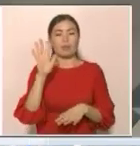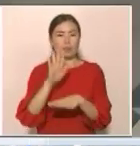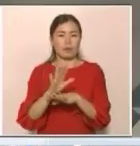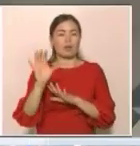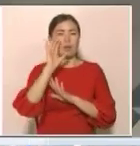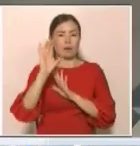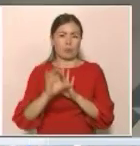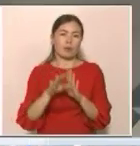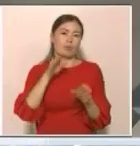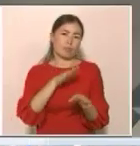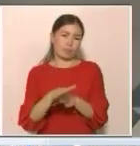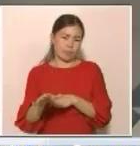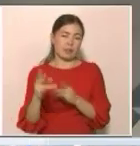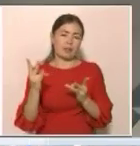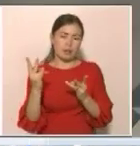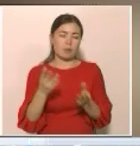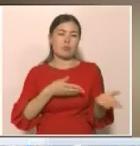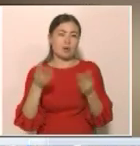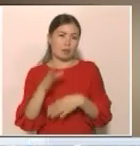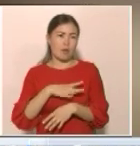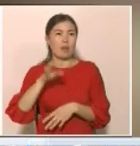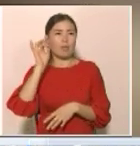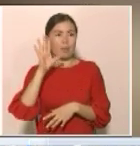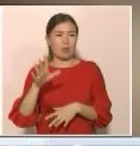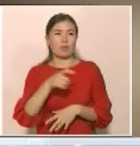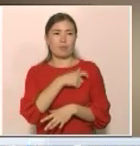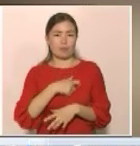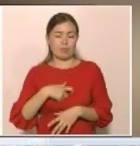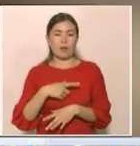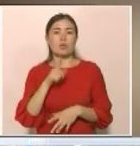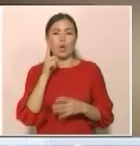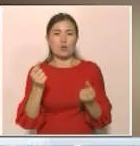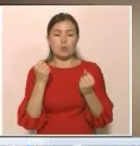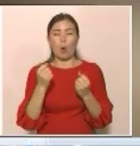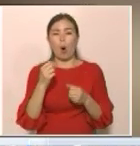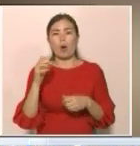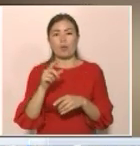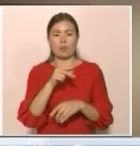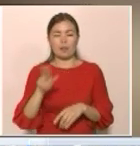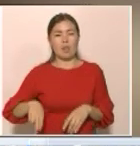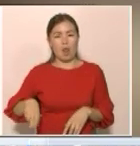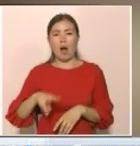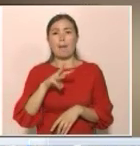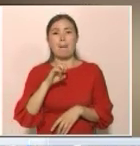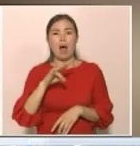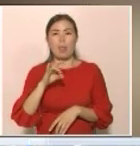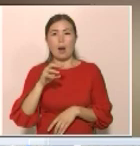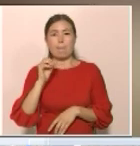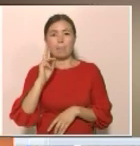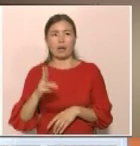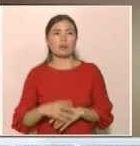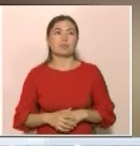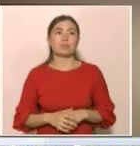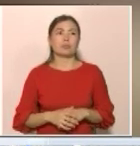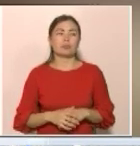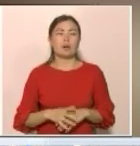нұсқаулықты бұлжытпай орындауға шақырғандардың бірі белгілі бапкер Жас Батыр спорт мектебінің директоры Манарбек Бейсекенов. Барша